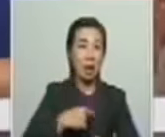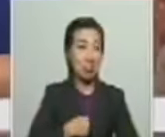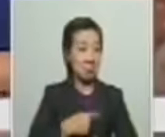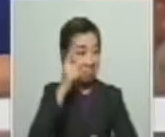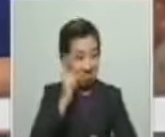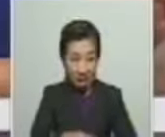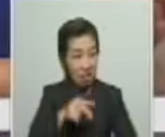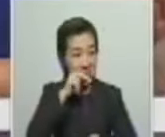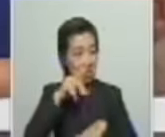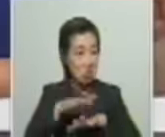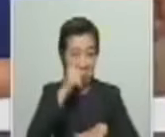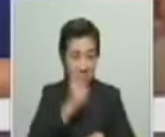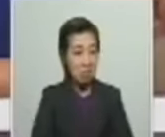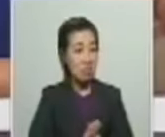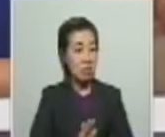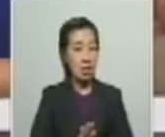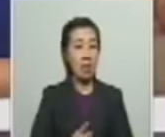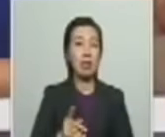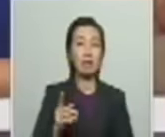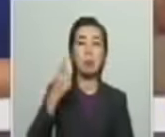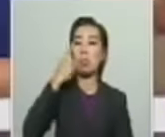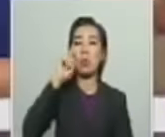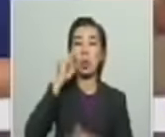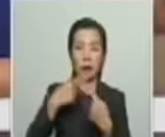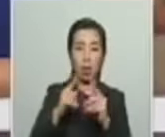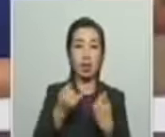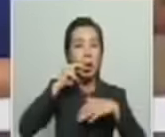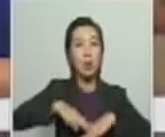ปล่าอันนี้จะบอกได้ไหมล่ะแต่ตอนนี้ไม่ ยืนยันว่าไม่ท่วม ใช่ค่ะ เรือ